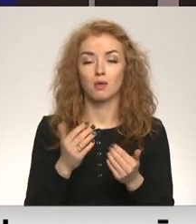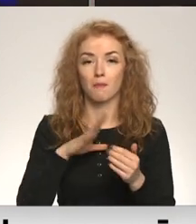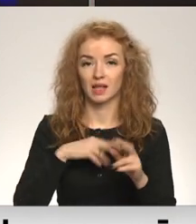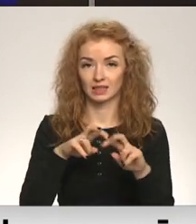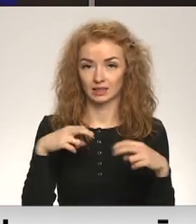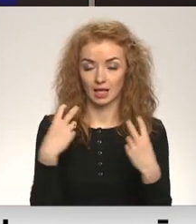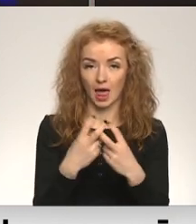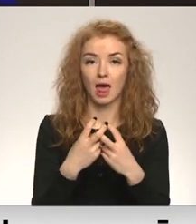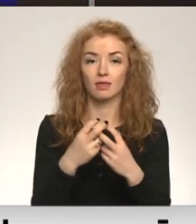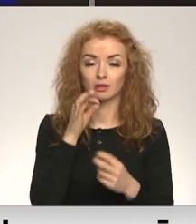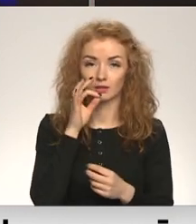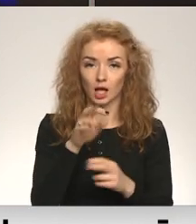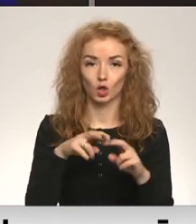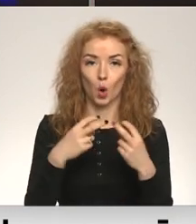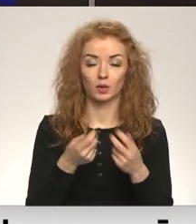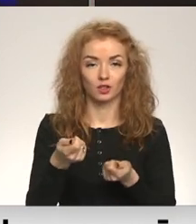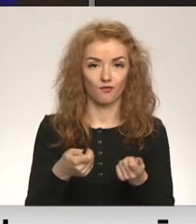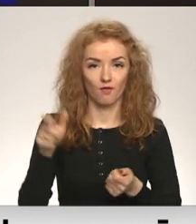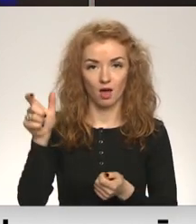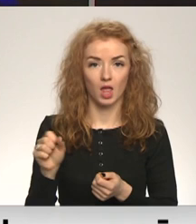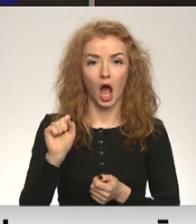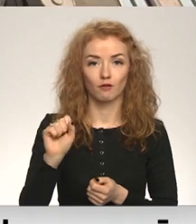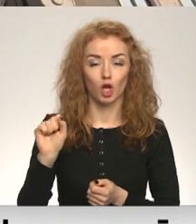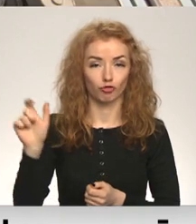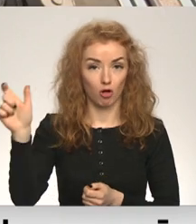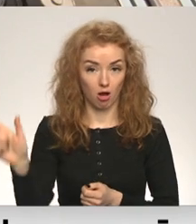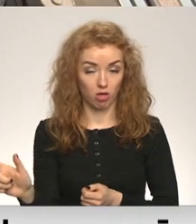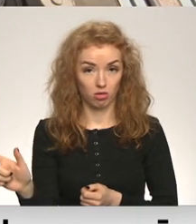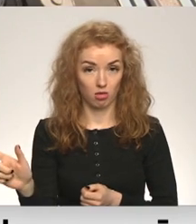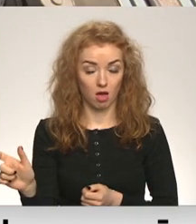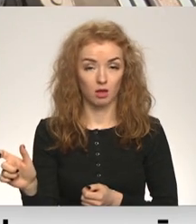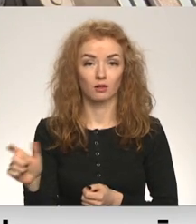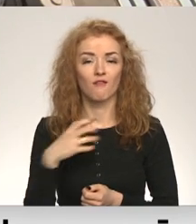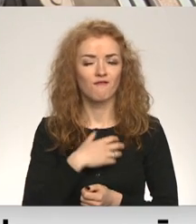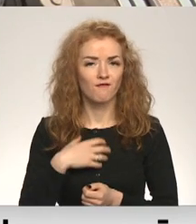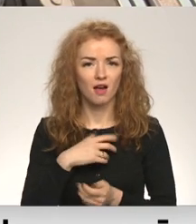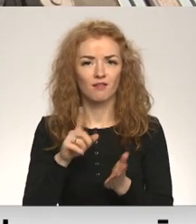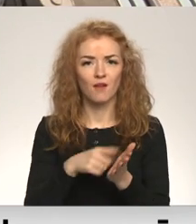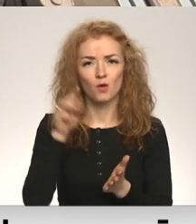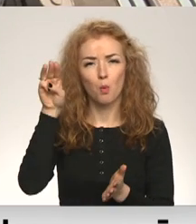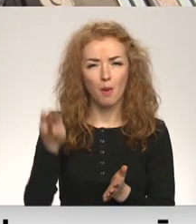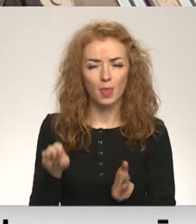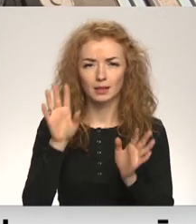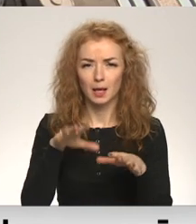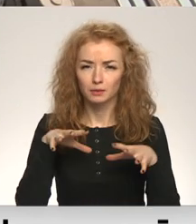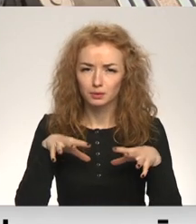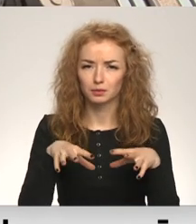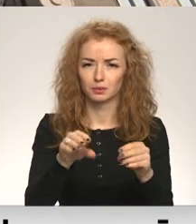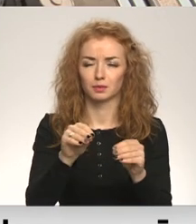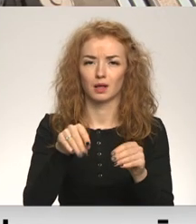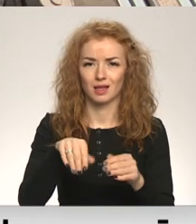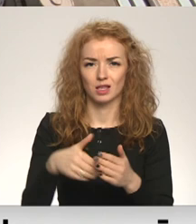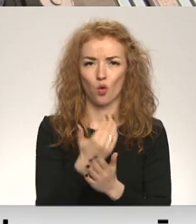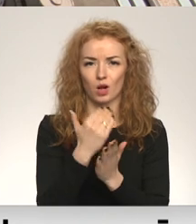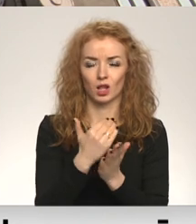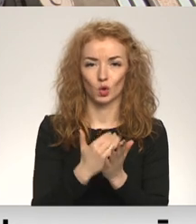sēdes prognozēja komisijas vadītājs Arvils Ašeradens. Deputāts norādīja, ka vēl vajadzētu apmēram mēnesi, lai pabeigtu darbu pie